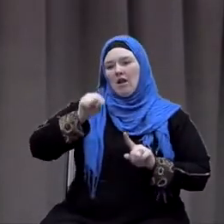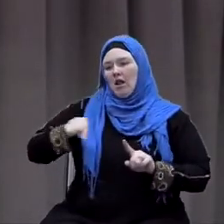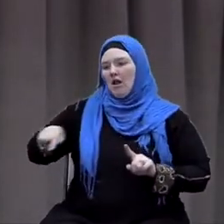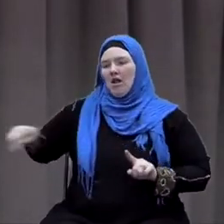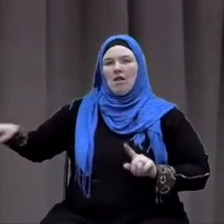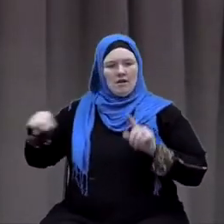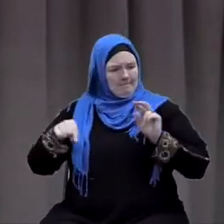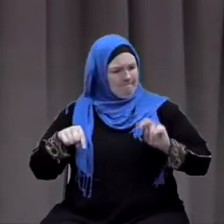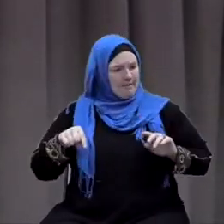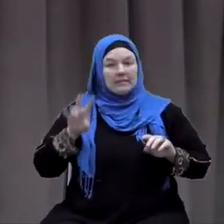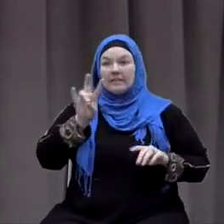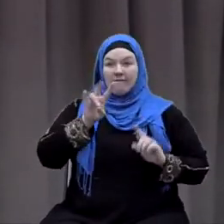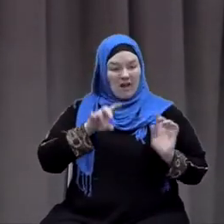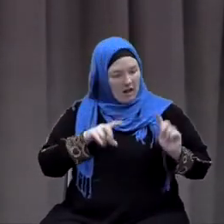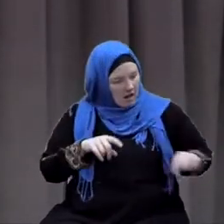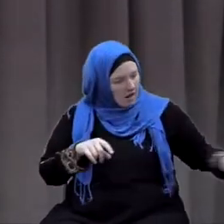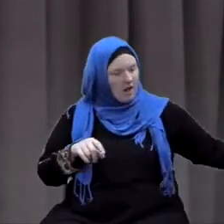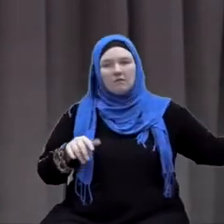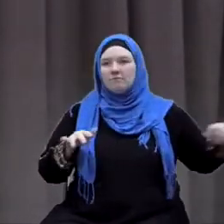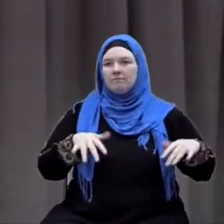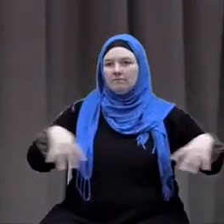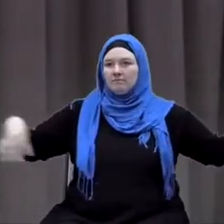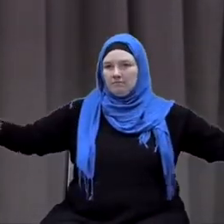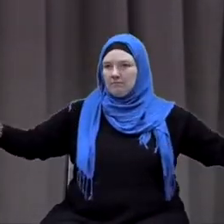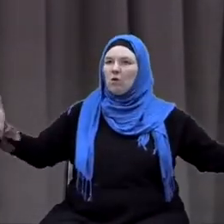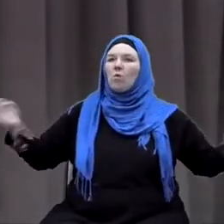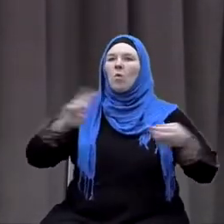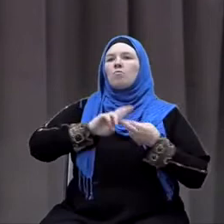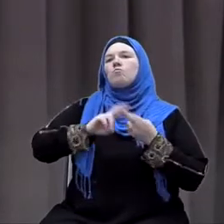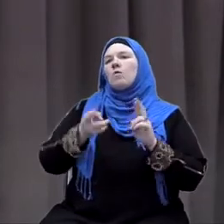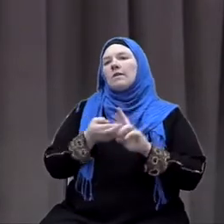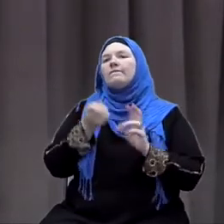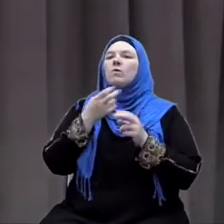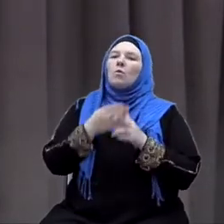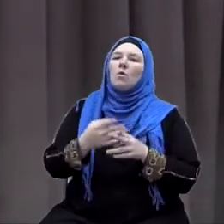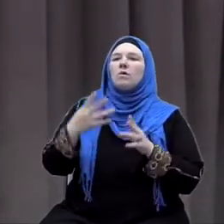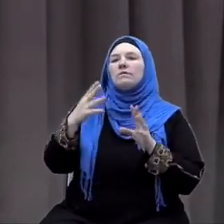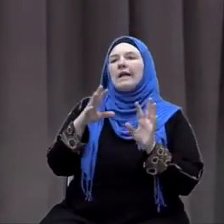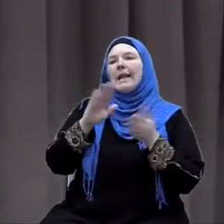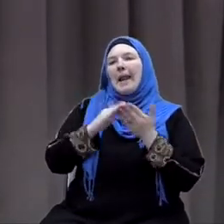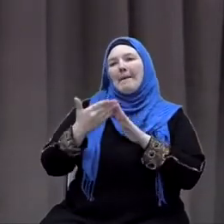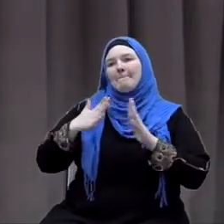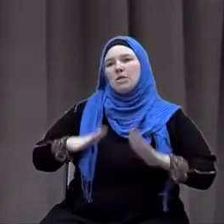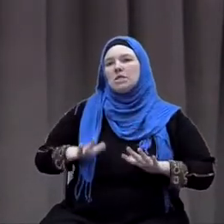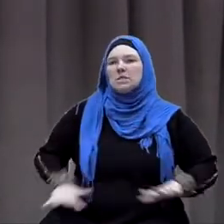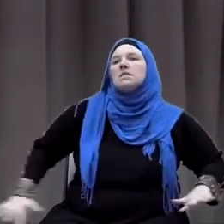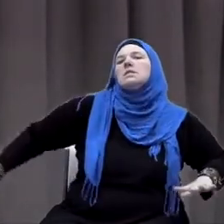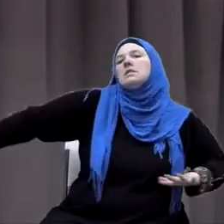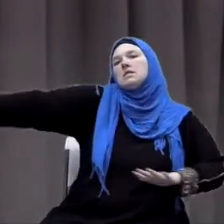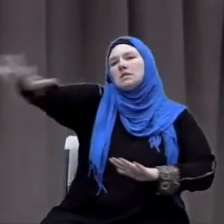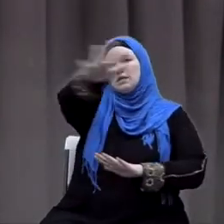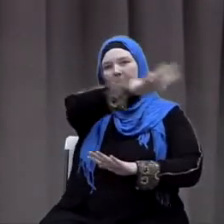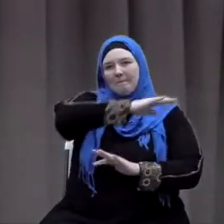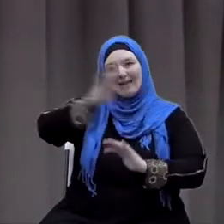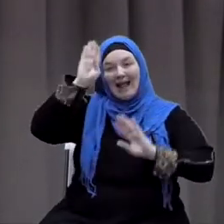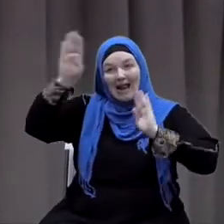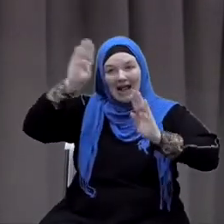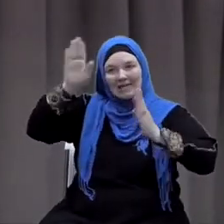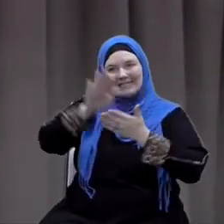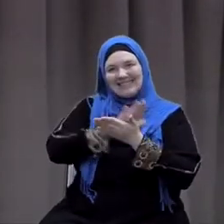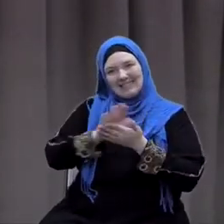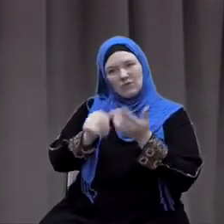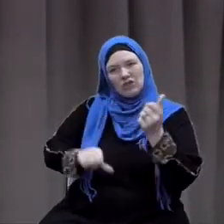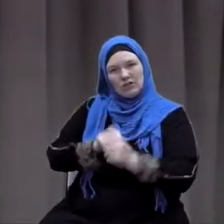on all sides. Then وَالْجَارِ بِالْجَنْبْ وَالصَّاحِبِ بِالْجَنْبْ. So